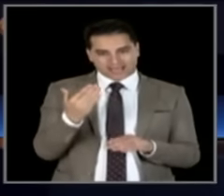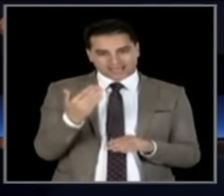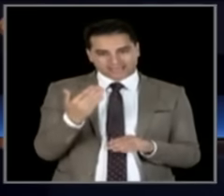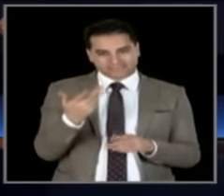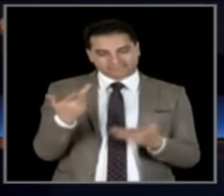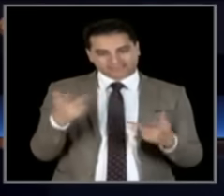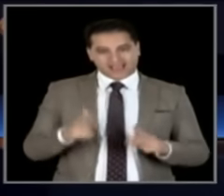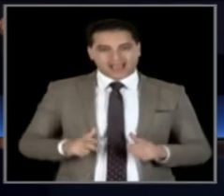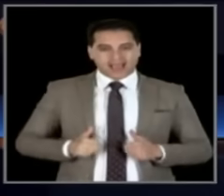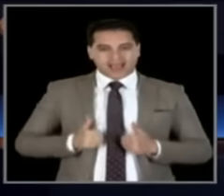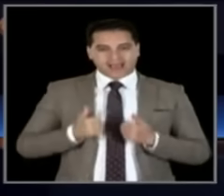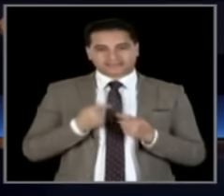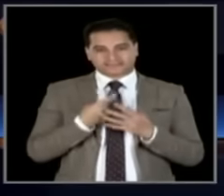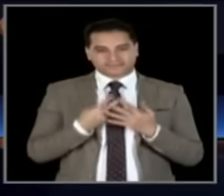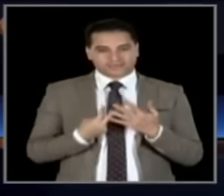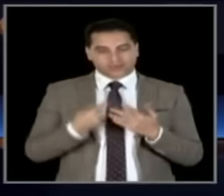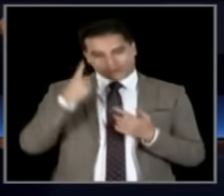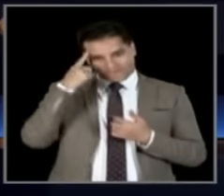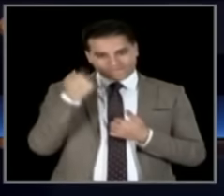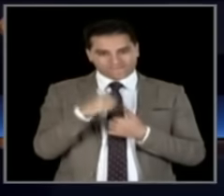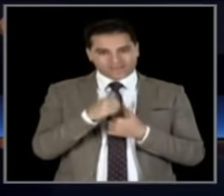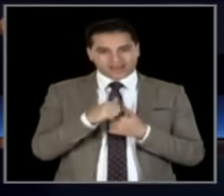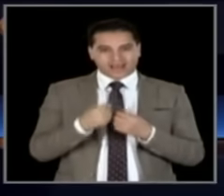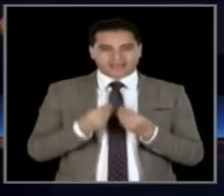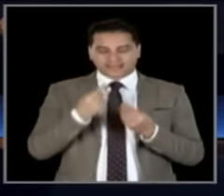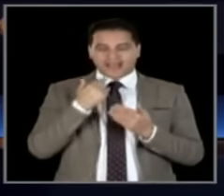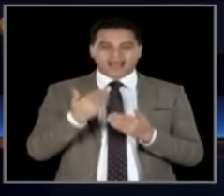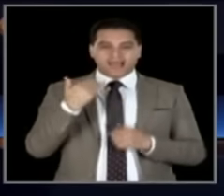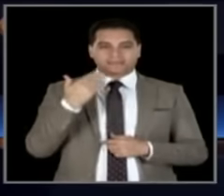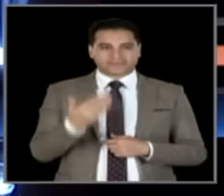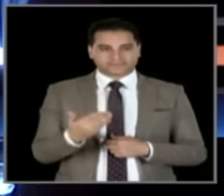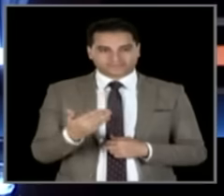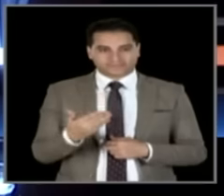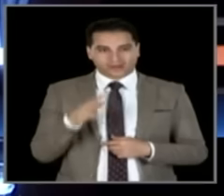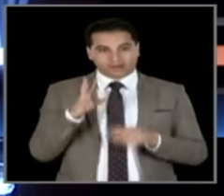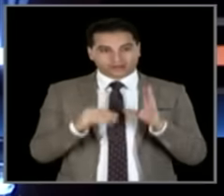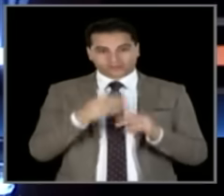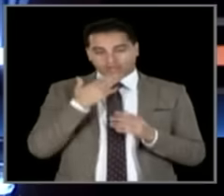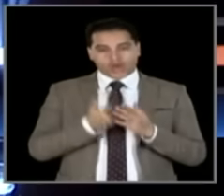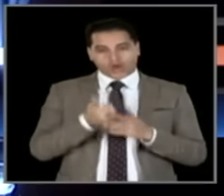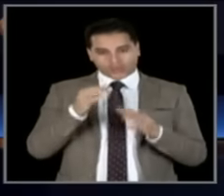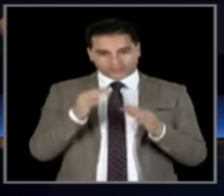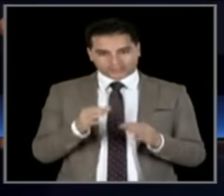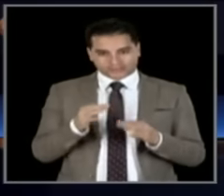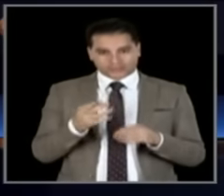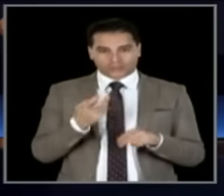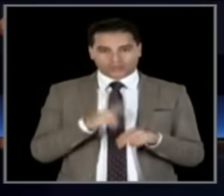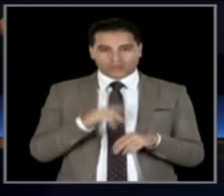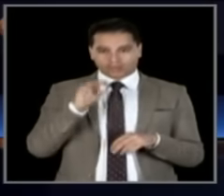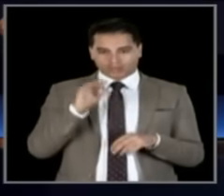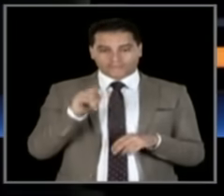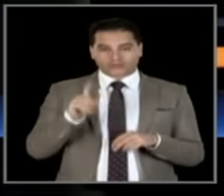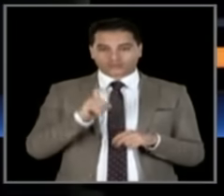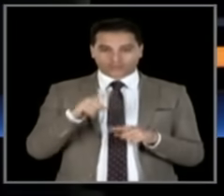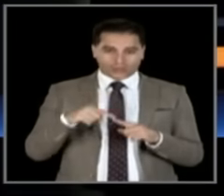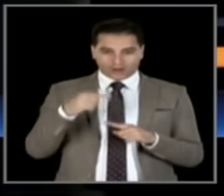فاقدين الرغبة في الحياة وفكرة إعطاء الأمل ليهم. رواية حلوة. طبعاً السؤال اللي